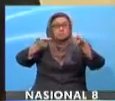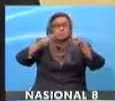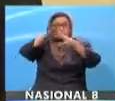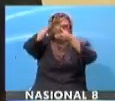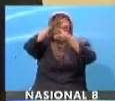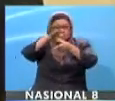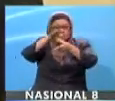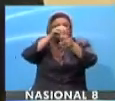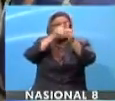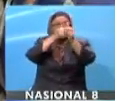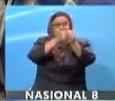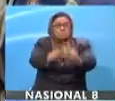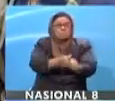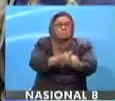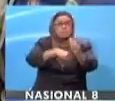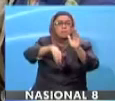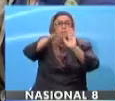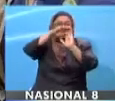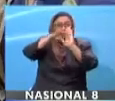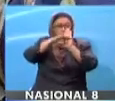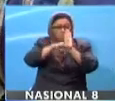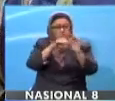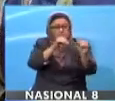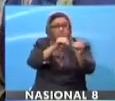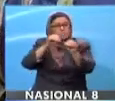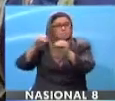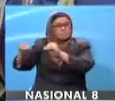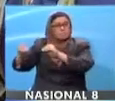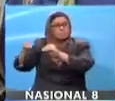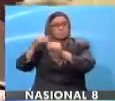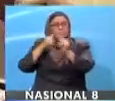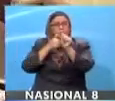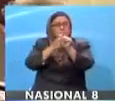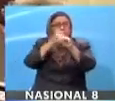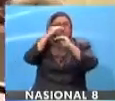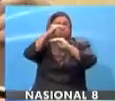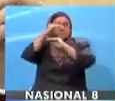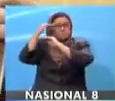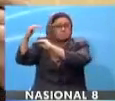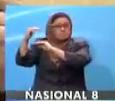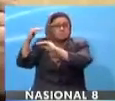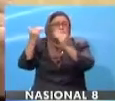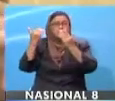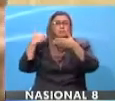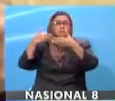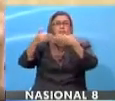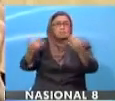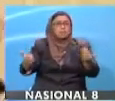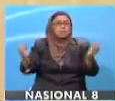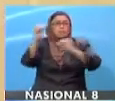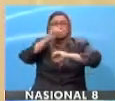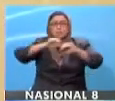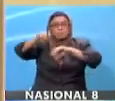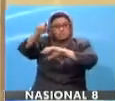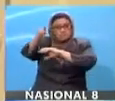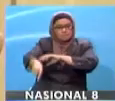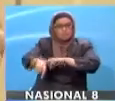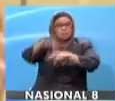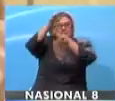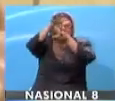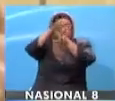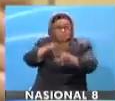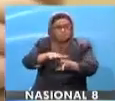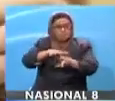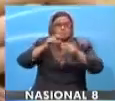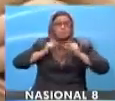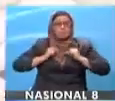mematuhi had-had operasi penerbangan bagi setiap kategori. Setakat ini, tiada keperluan bagi helikopter persendirian untuk memaklumkan